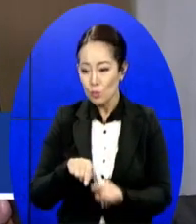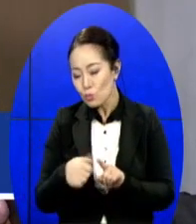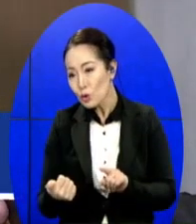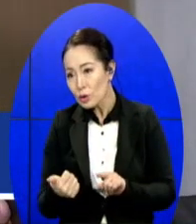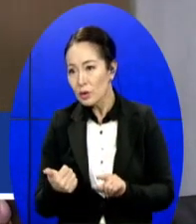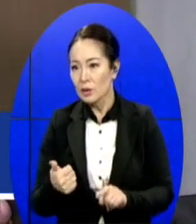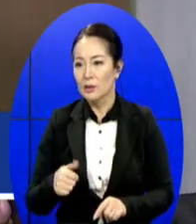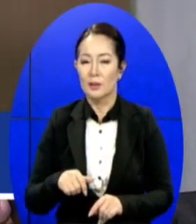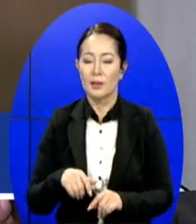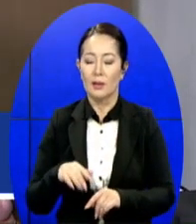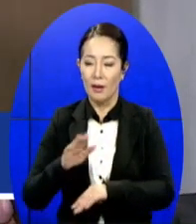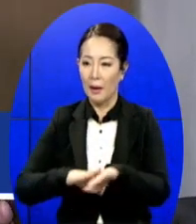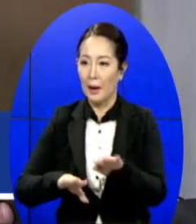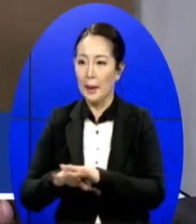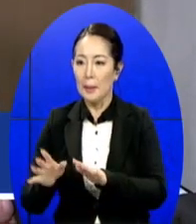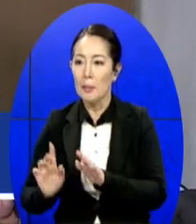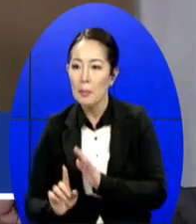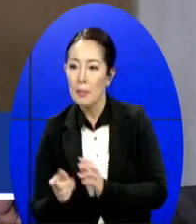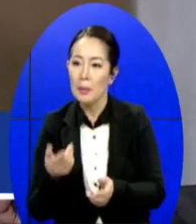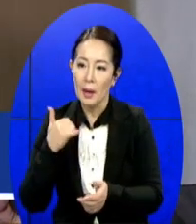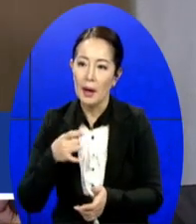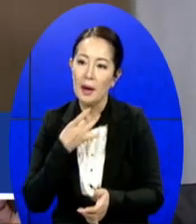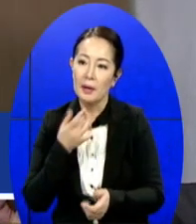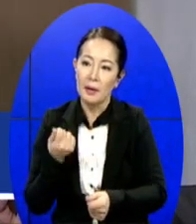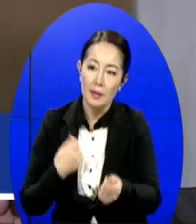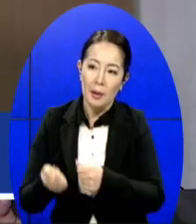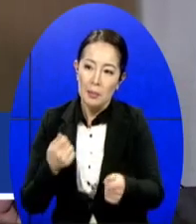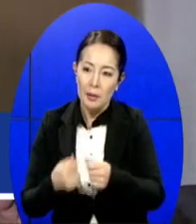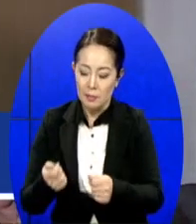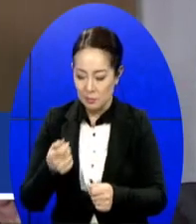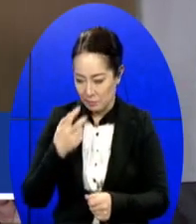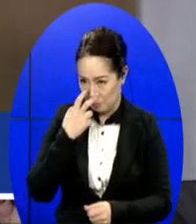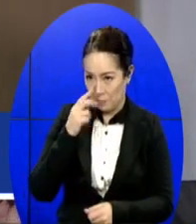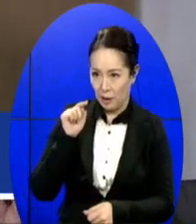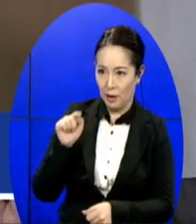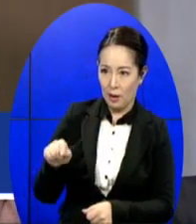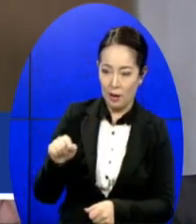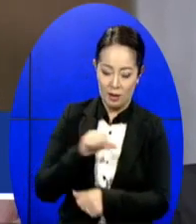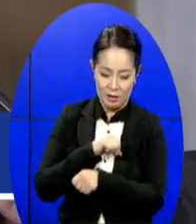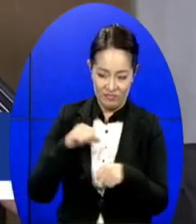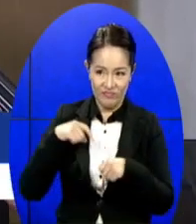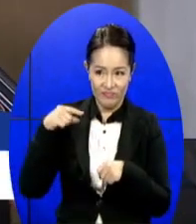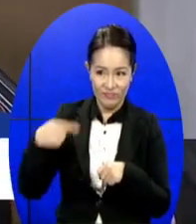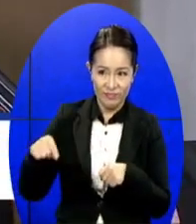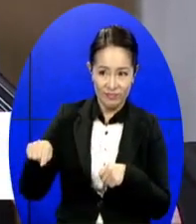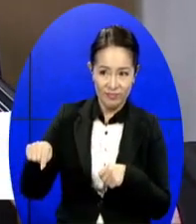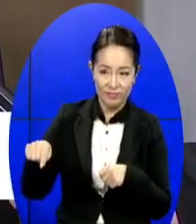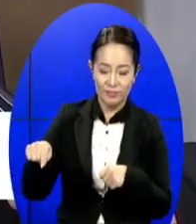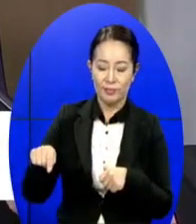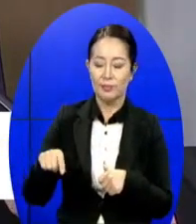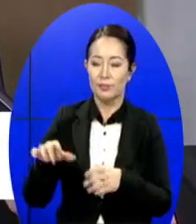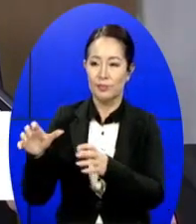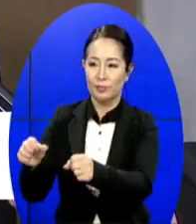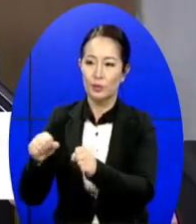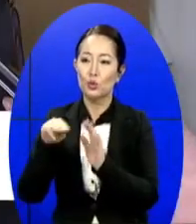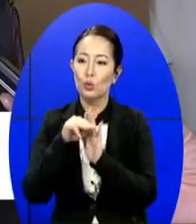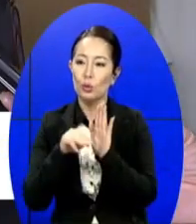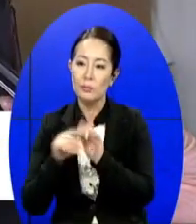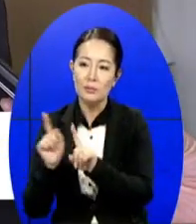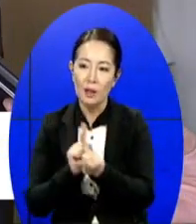хажуудалд нь гар дээрээс арх согтууруулахудаа зарж урж борлуулж ирсэн иргэдэг ингэж урамлаад ажиллаж